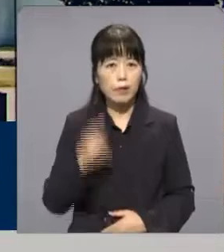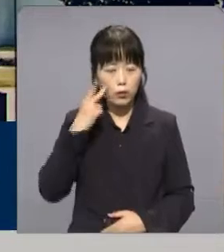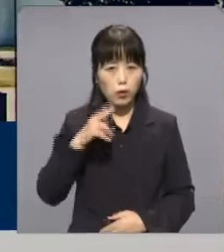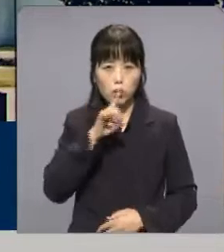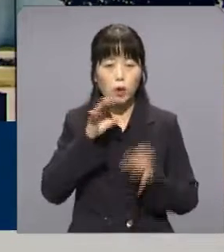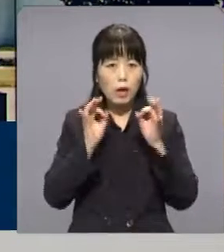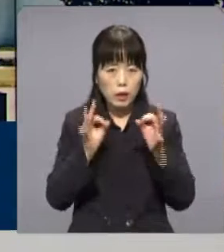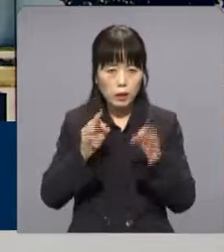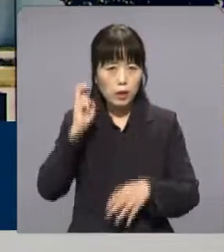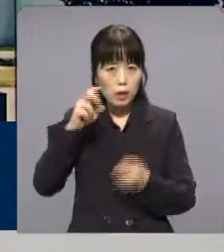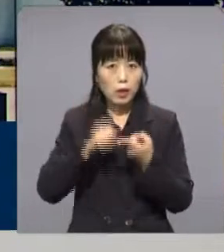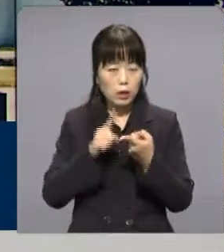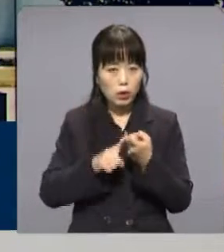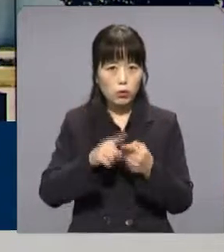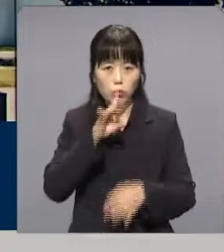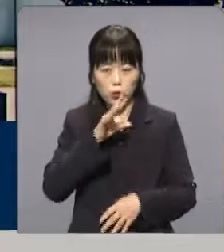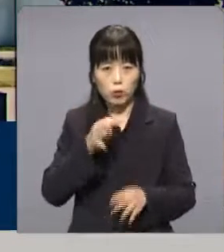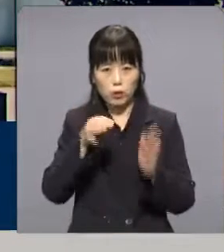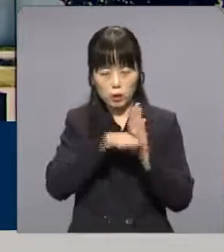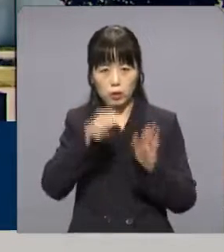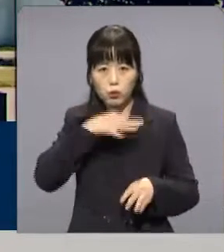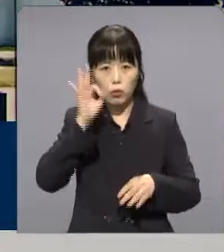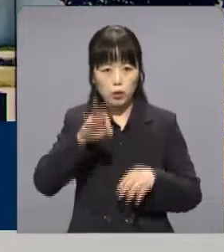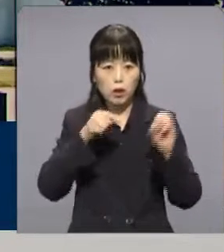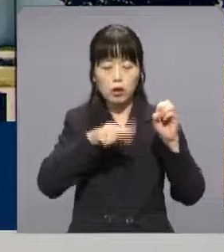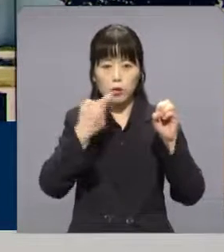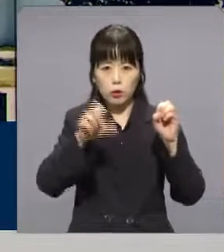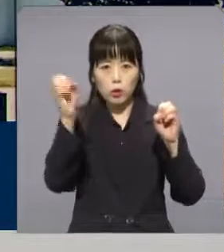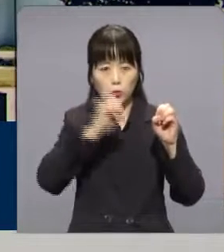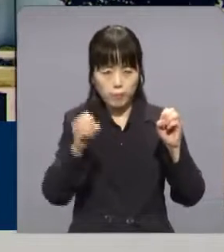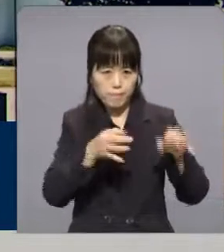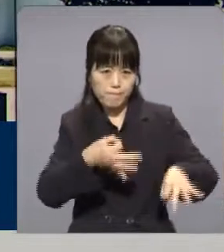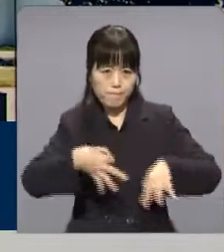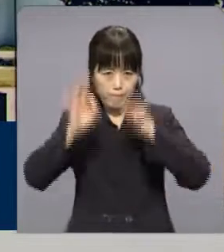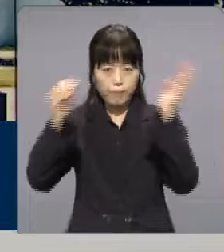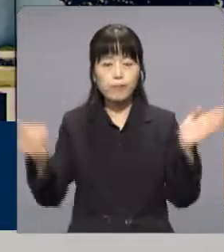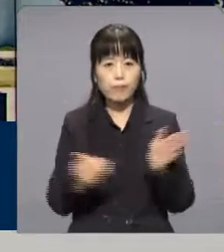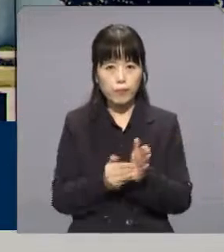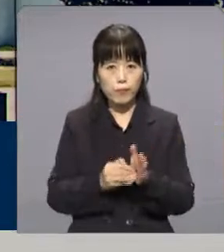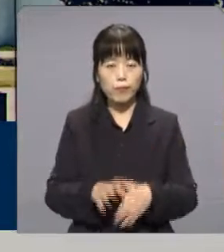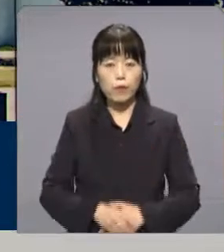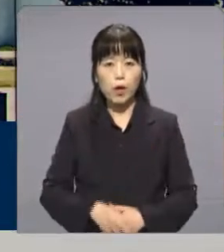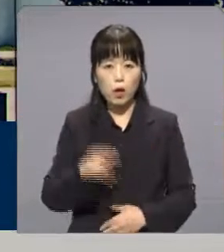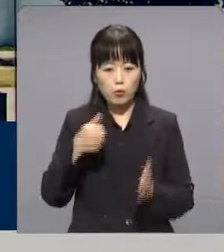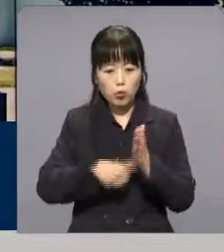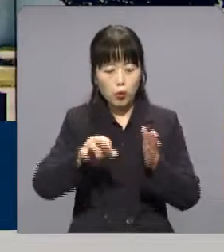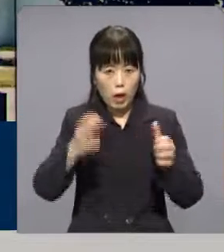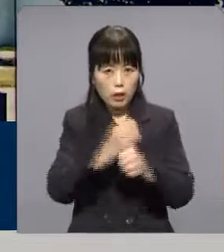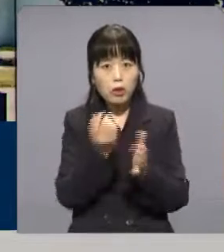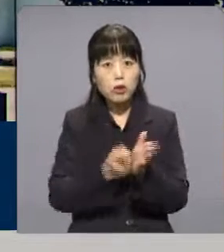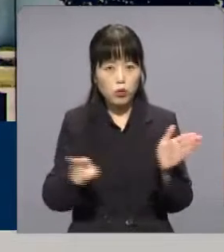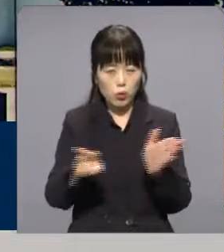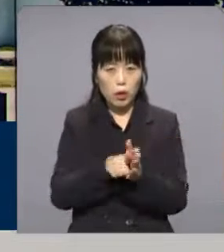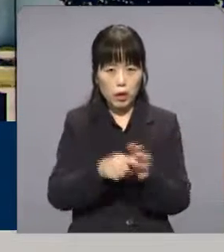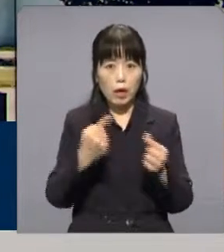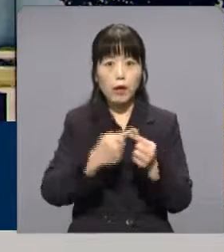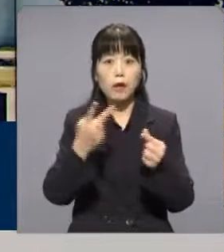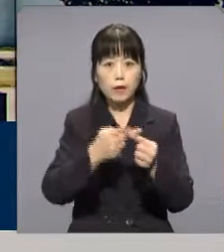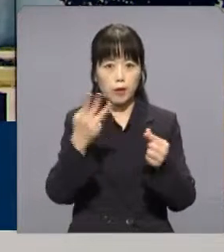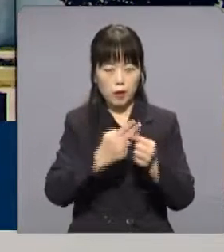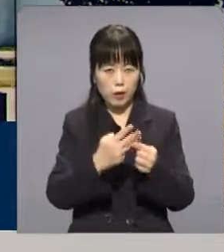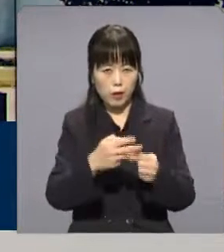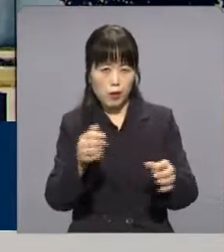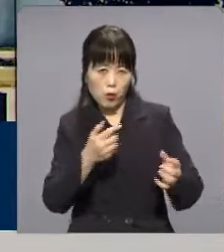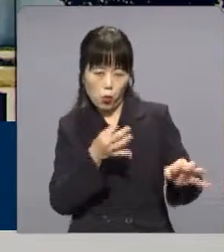미중앙은행이 예상대로 기준금리를 0.75% 포인트 또 올렸습니다 물가를 잡기 위해 꺼낸 세 번째 광폭